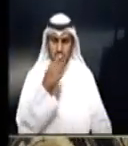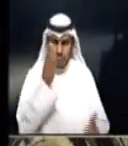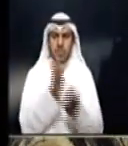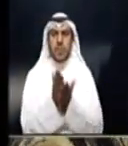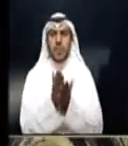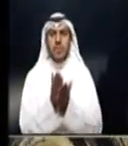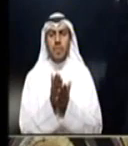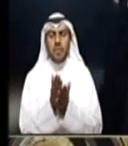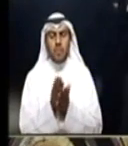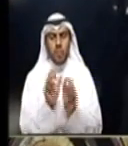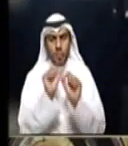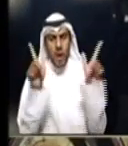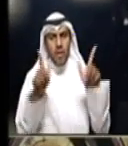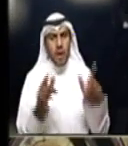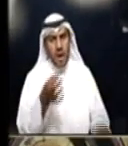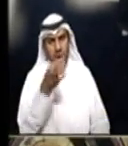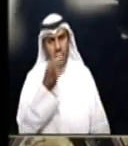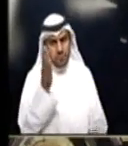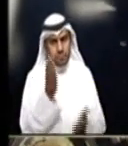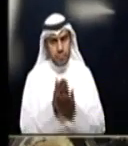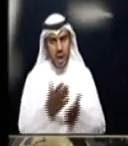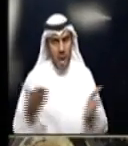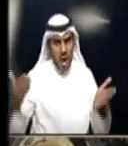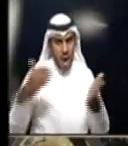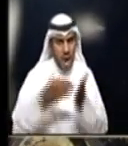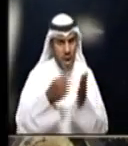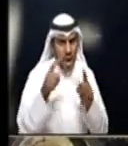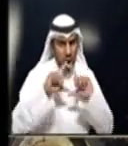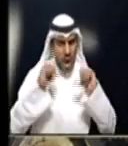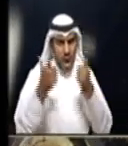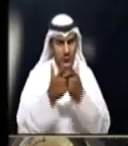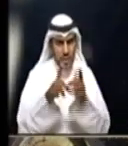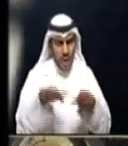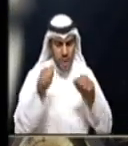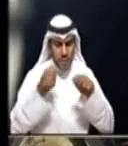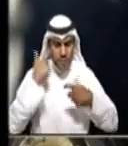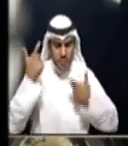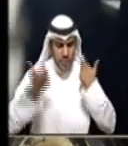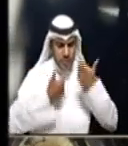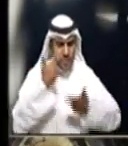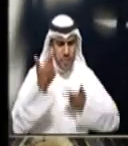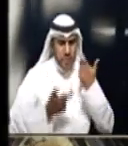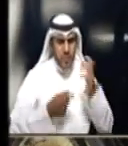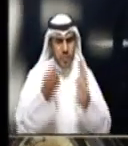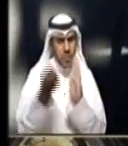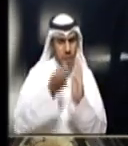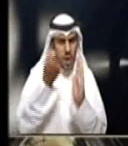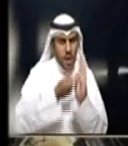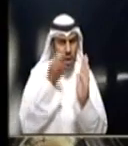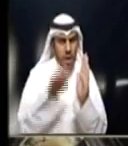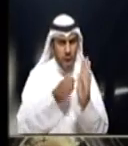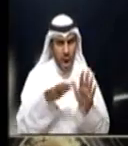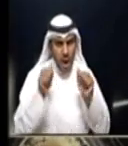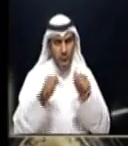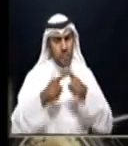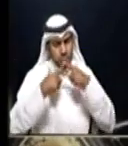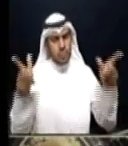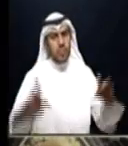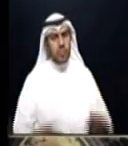يتم الإعلان وبكل شفافية عن نتائج اللجنة المشكلة في وزارتي الدفاع والصحة فور